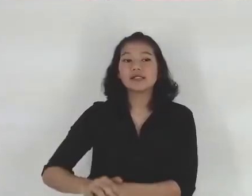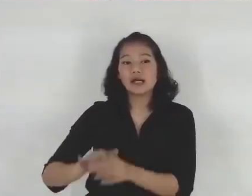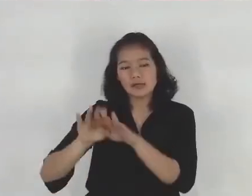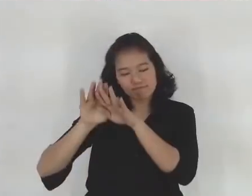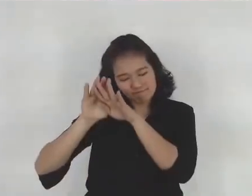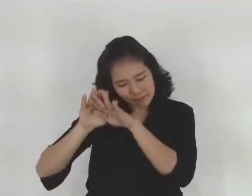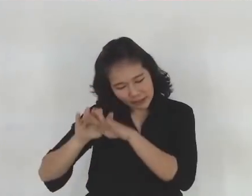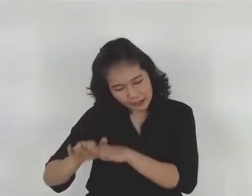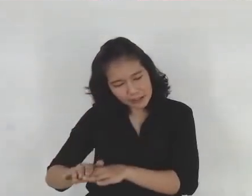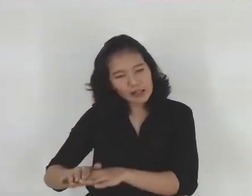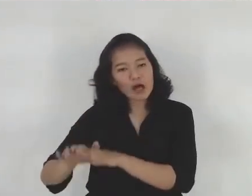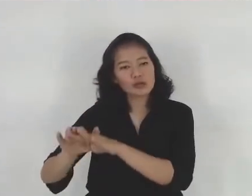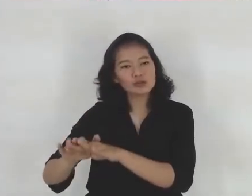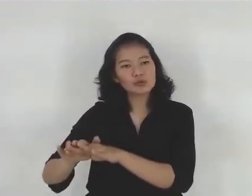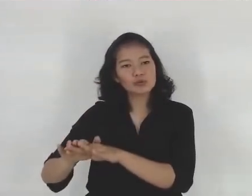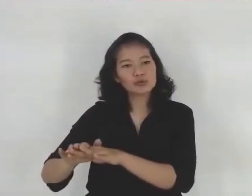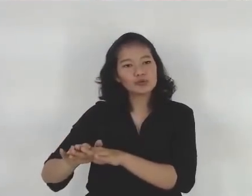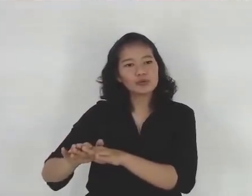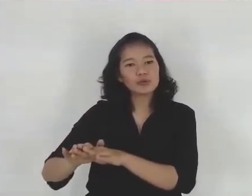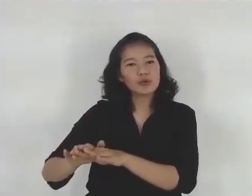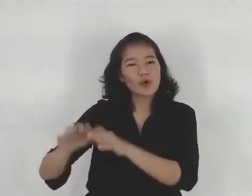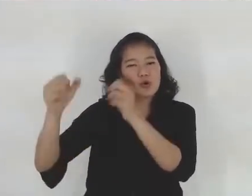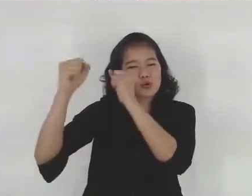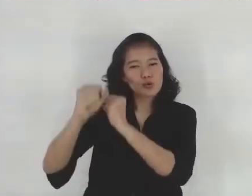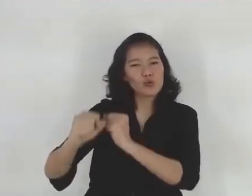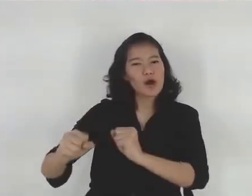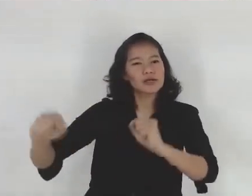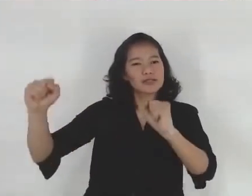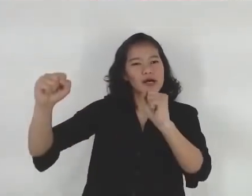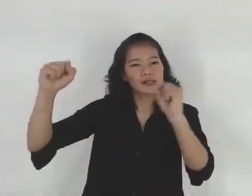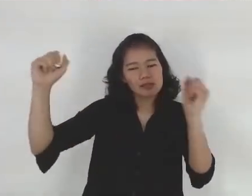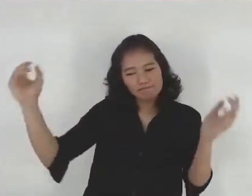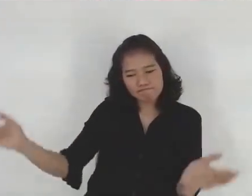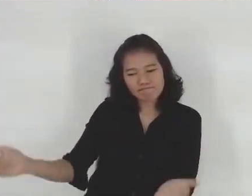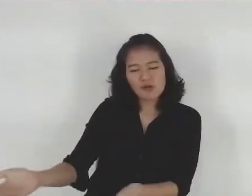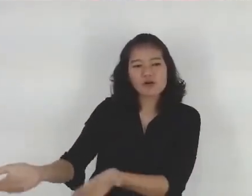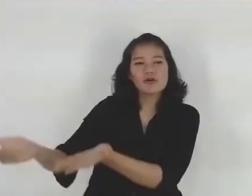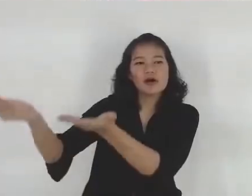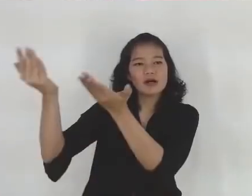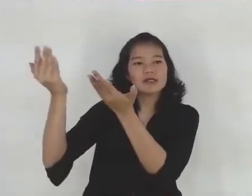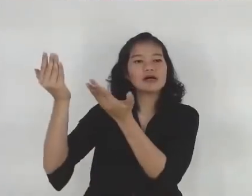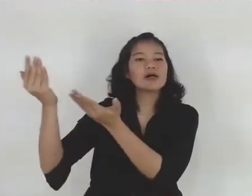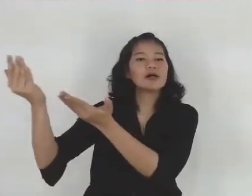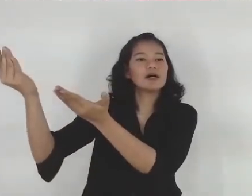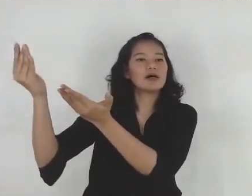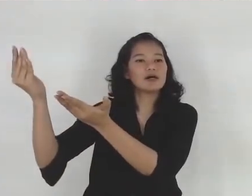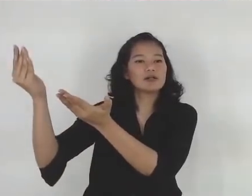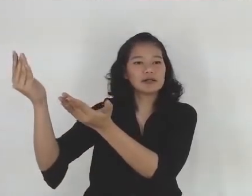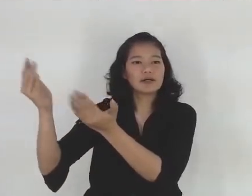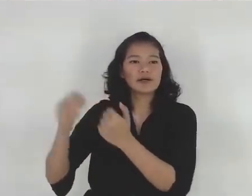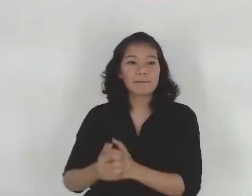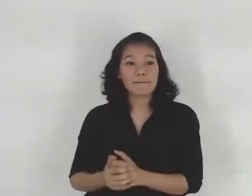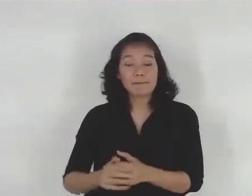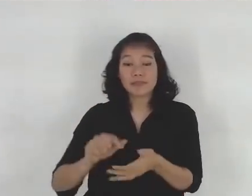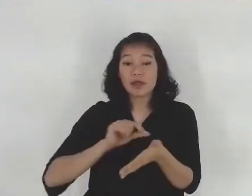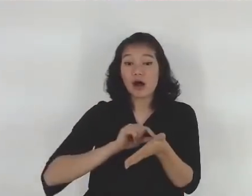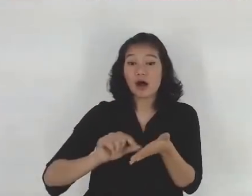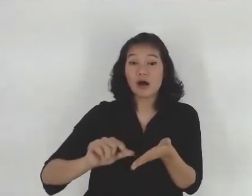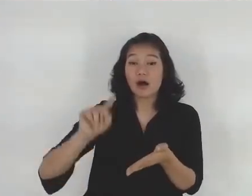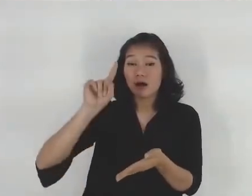nabi kita sejuta denganku dan kuasa-nya